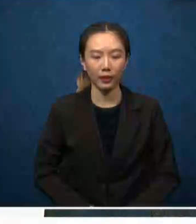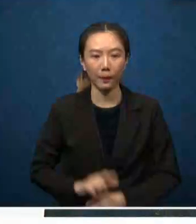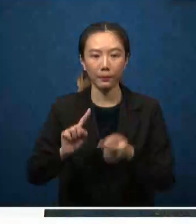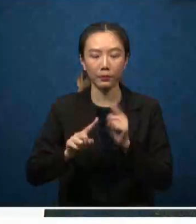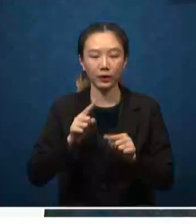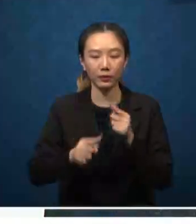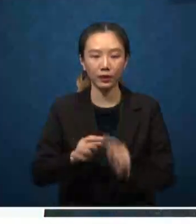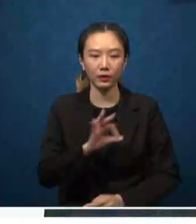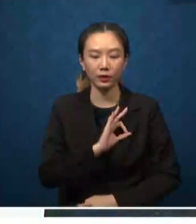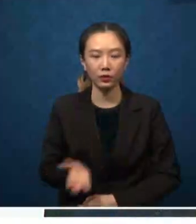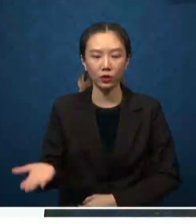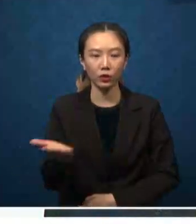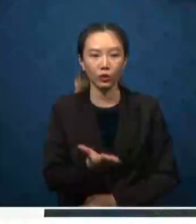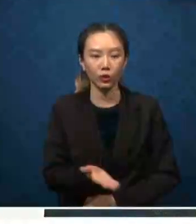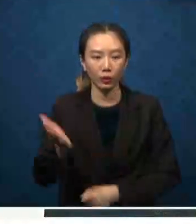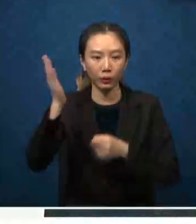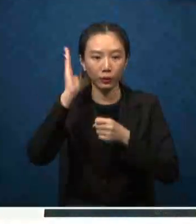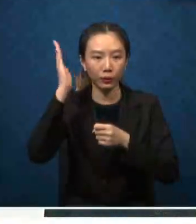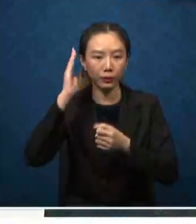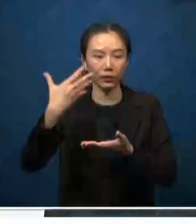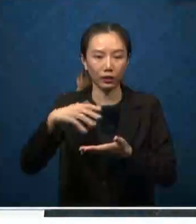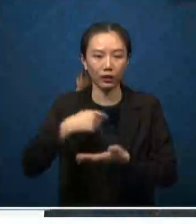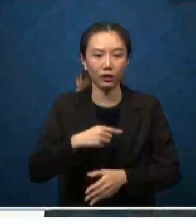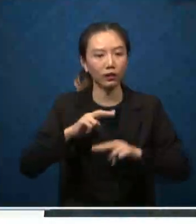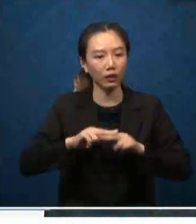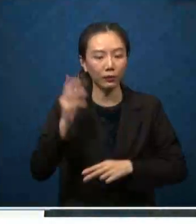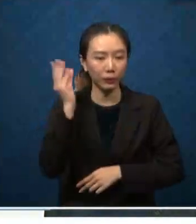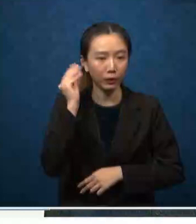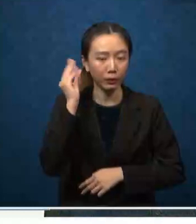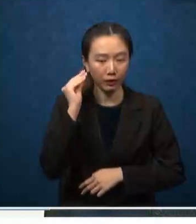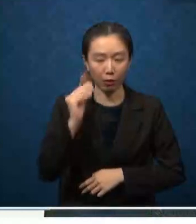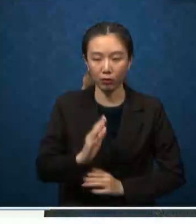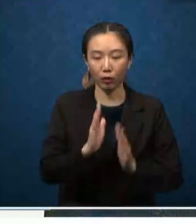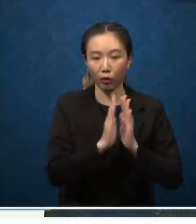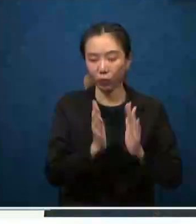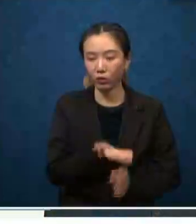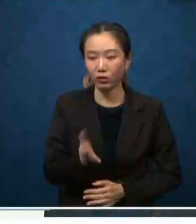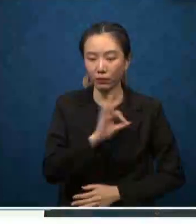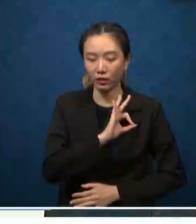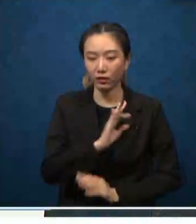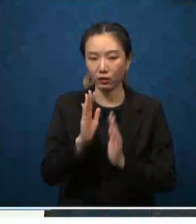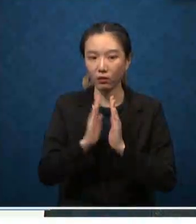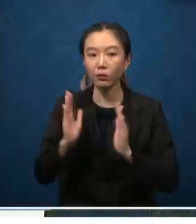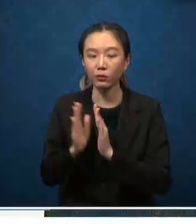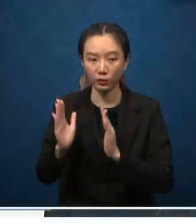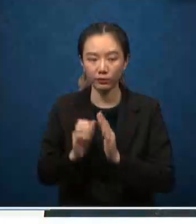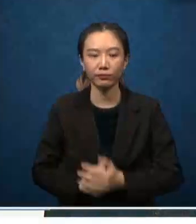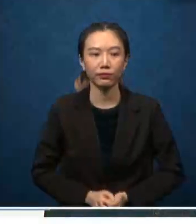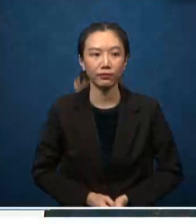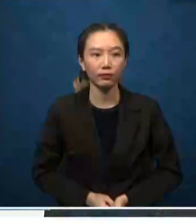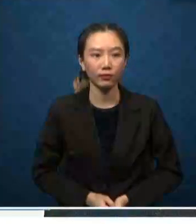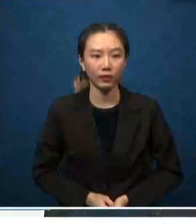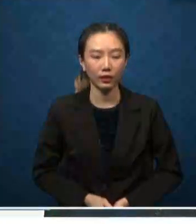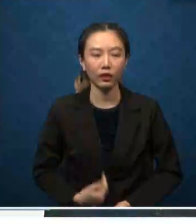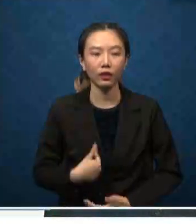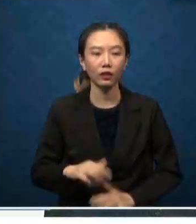กอภิปรายมาพอสมควรเนี่ยผมก็ต้องขอขอบคุณเพื่อนสมาชิกส่วนหนึ่งแล้วก็ต้องขอขอบ